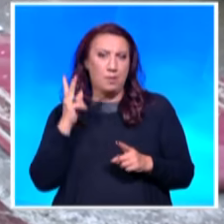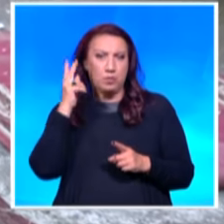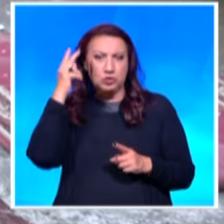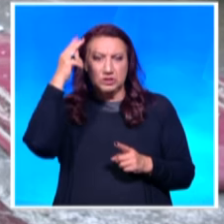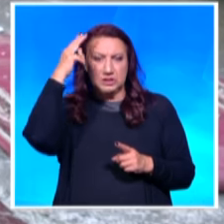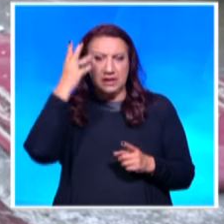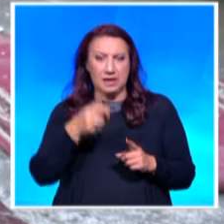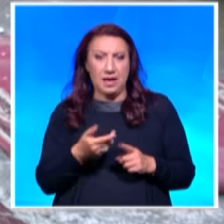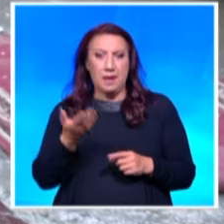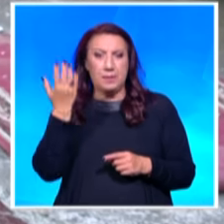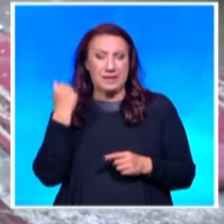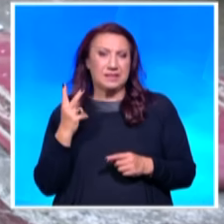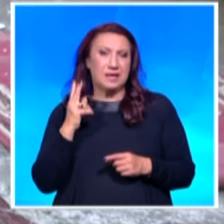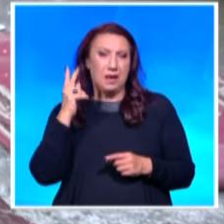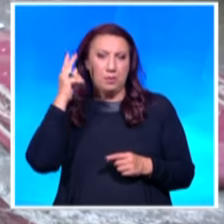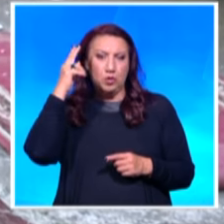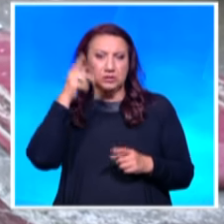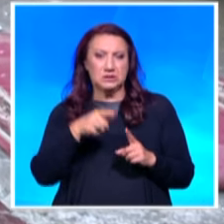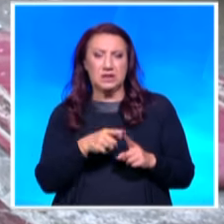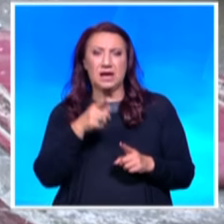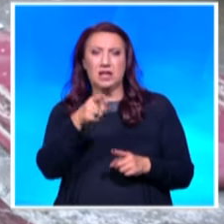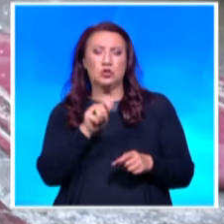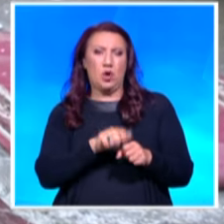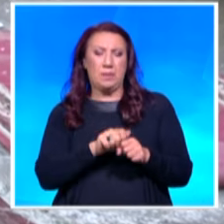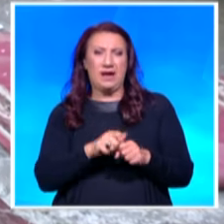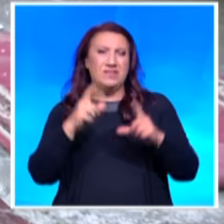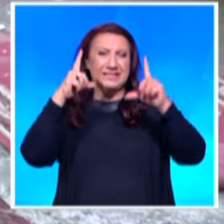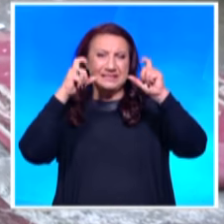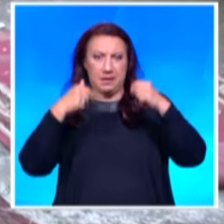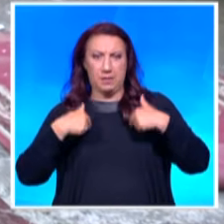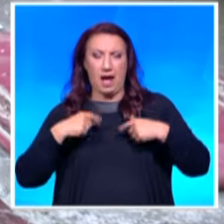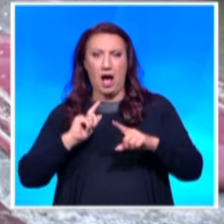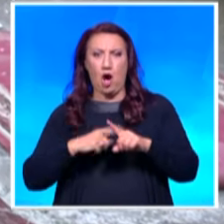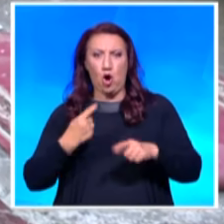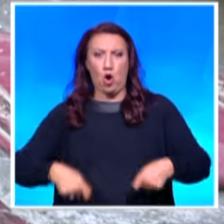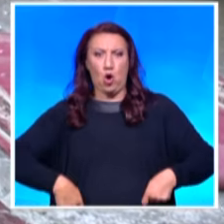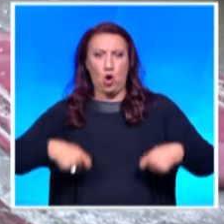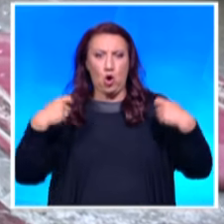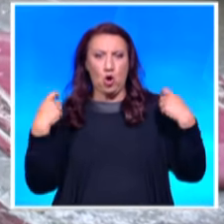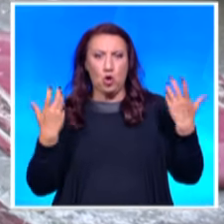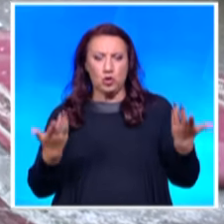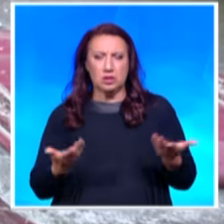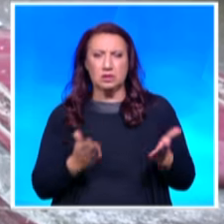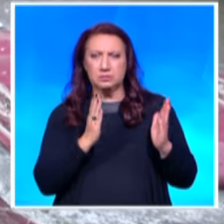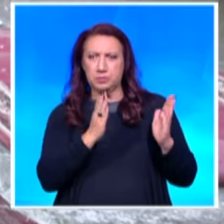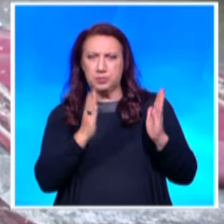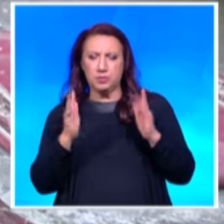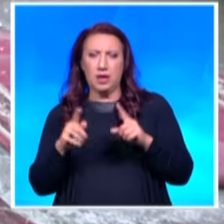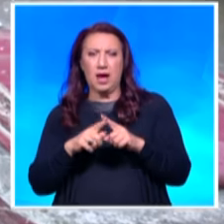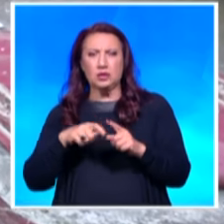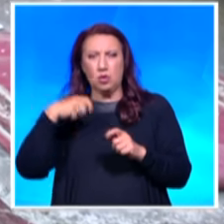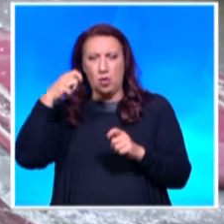Преди да ме пострижа, ми направи интимни снимки. Накараме да направя един вулгарен видеоклип.